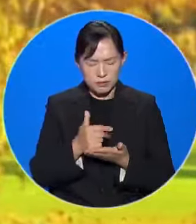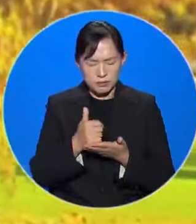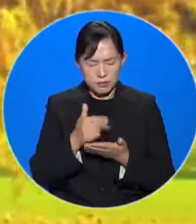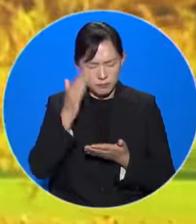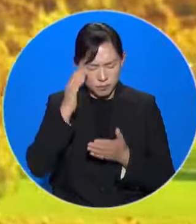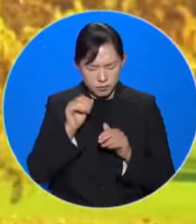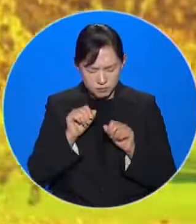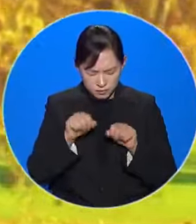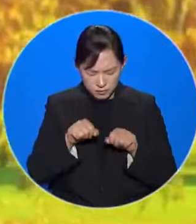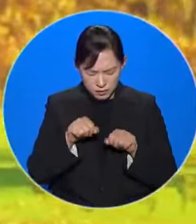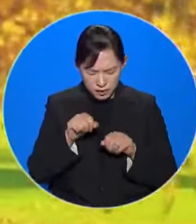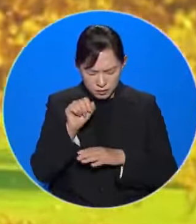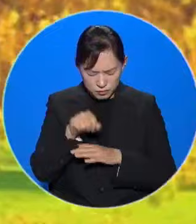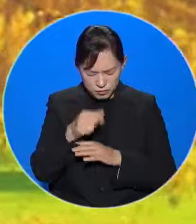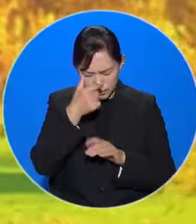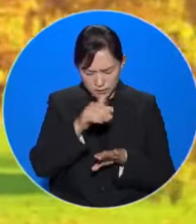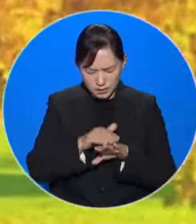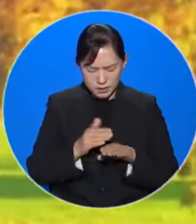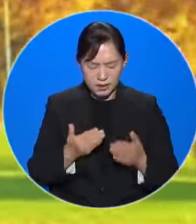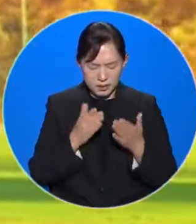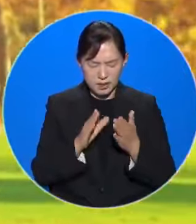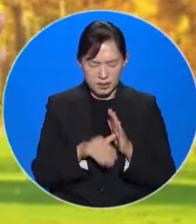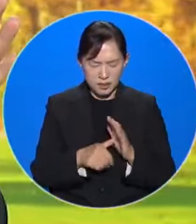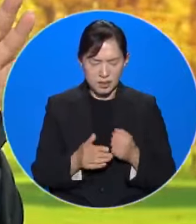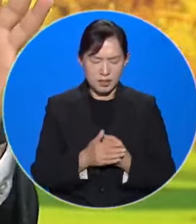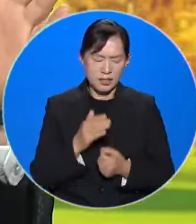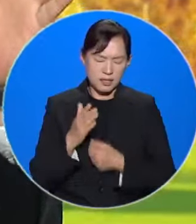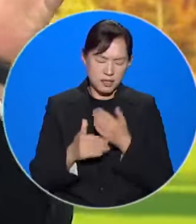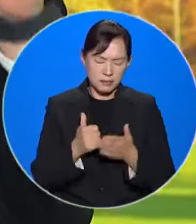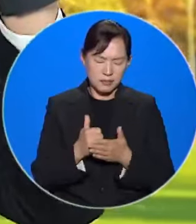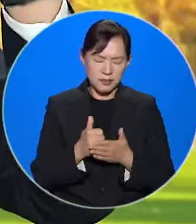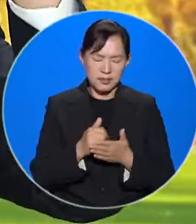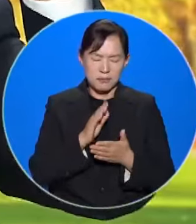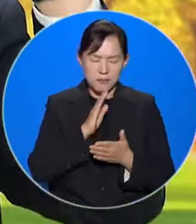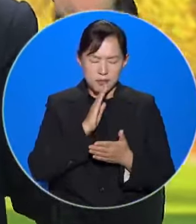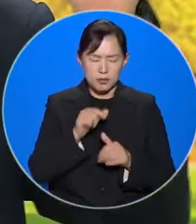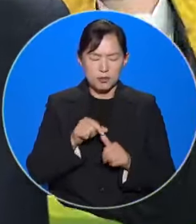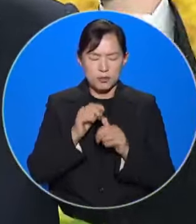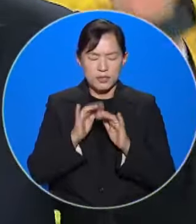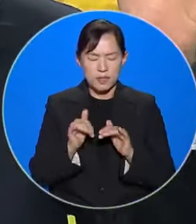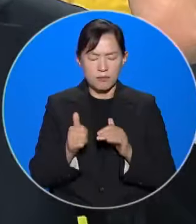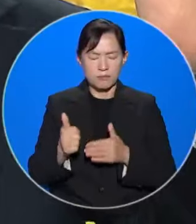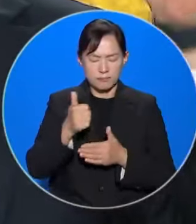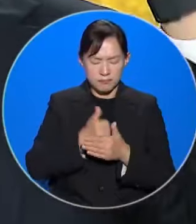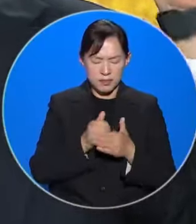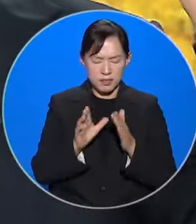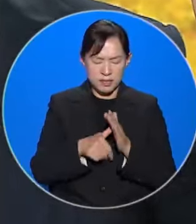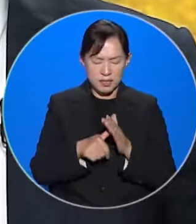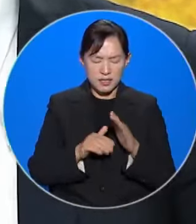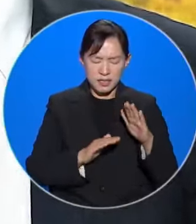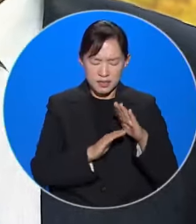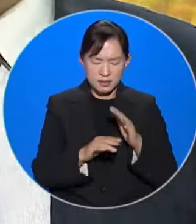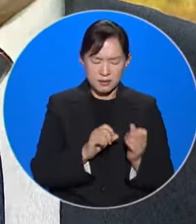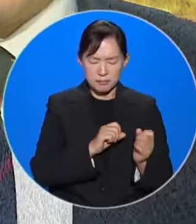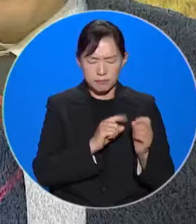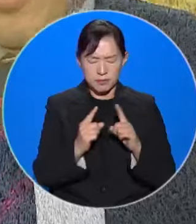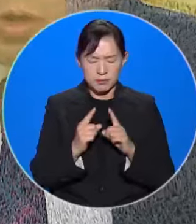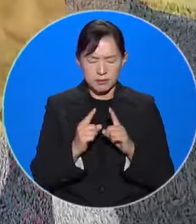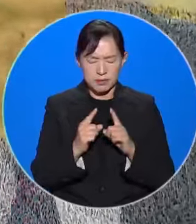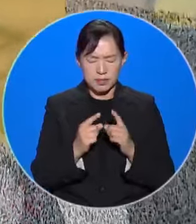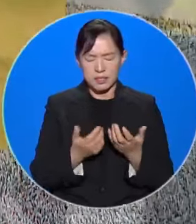숙여 예배드릴 때, 예수님을 정말 나의 구원자로 영접할 때 하나님, 그 가정이 살아나고 회복되는 역사가